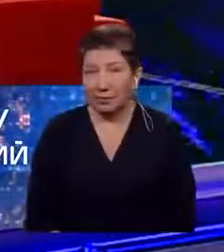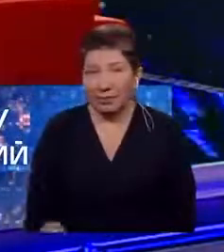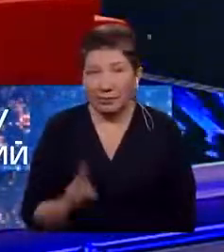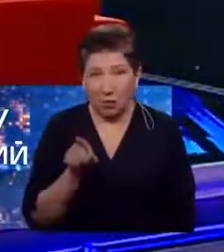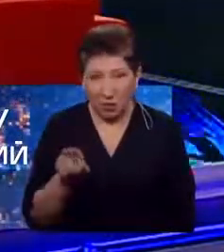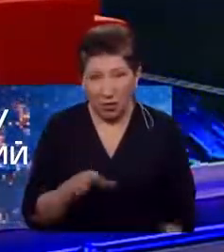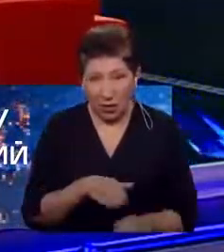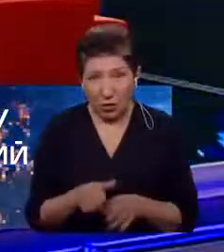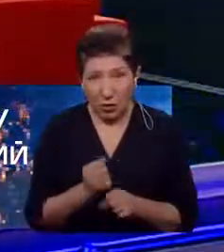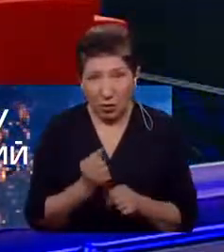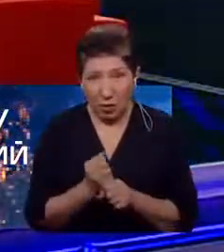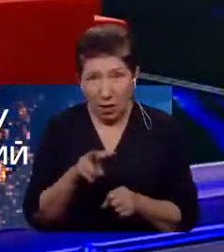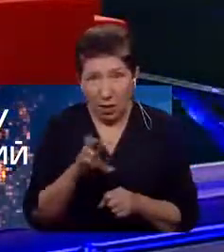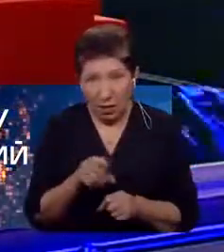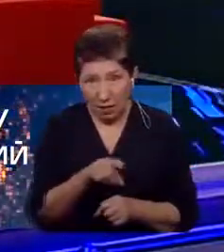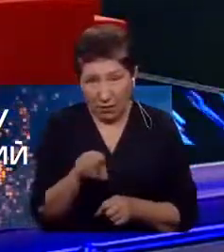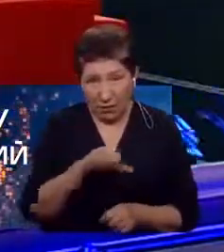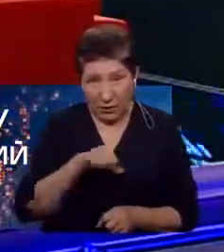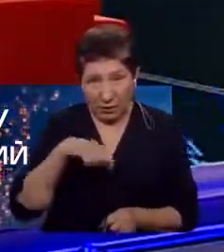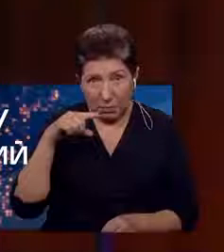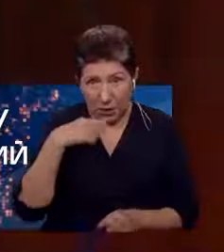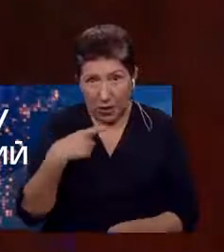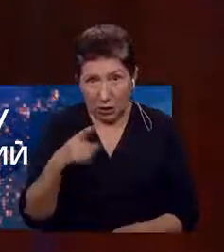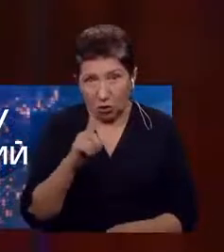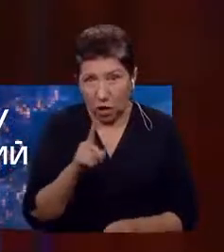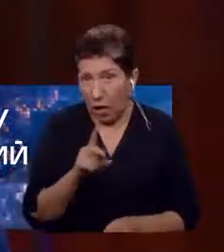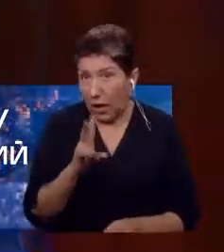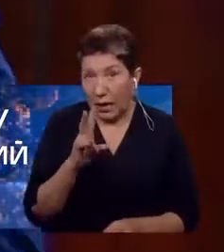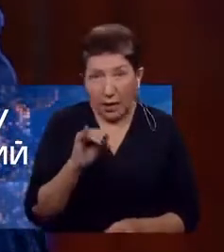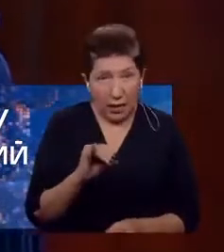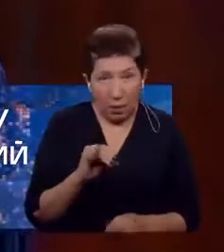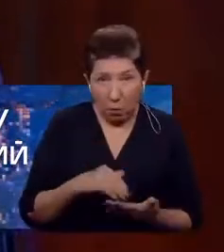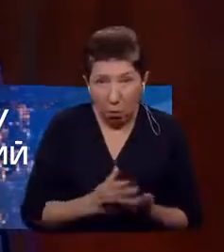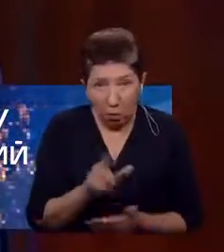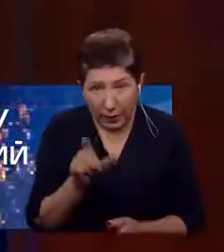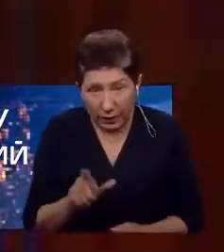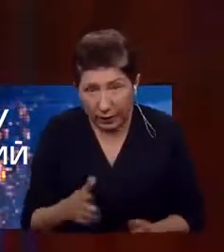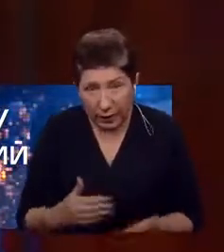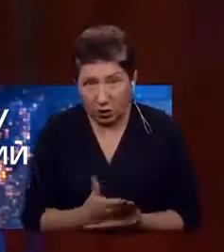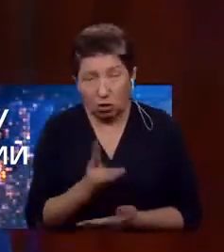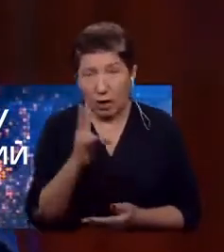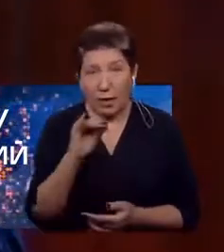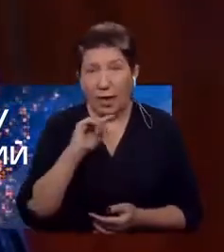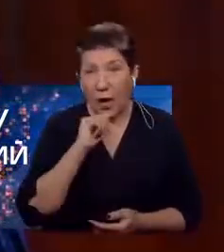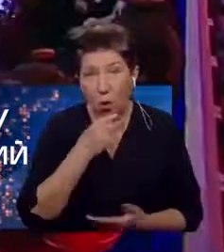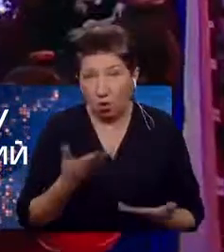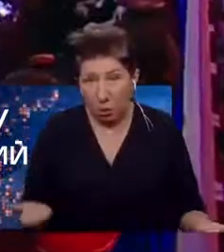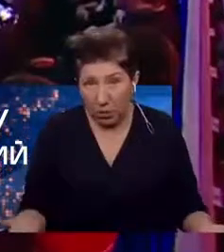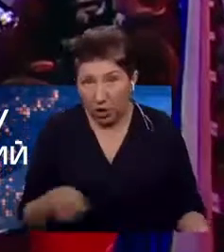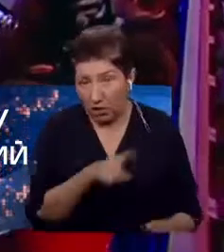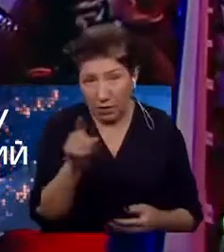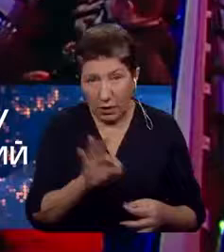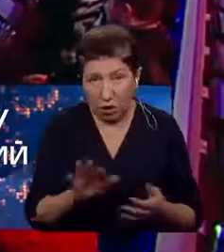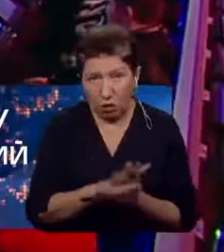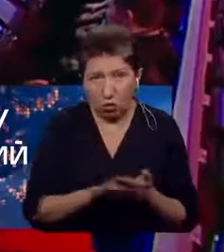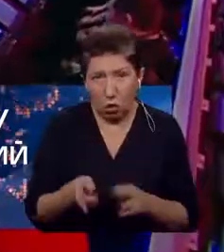що вона це зробила, але ви самі кажете, що ані політично, ані економічно він нічого